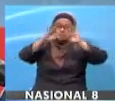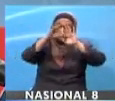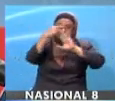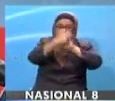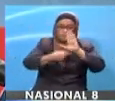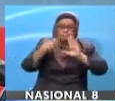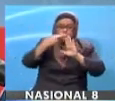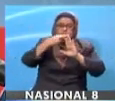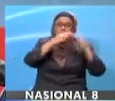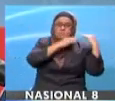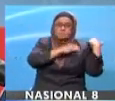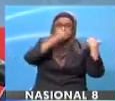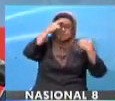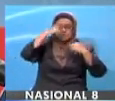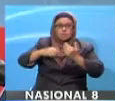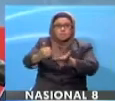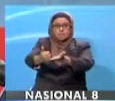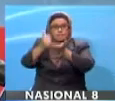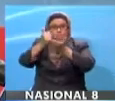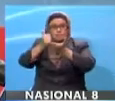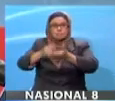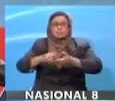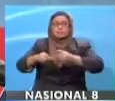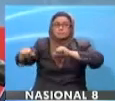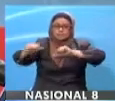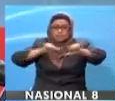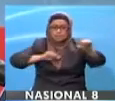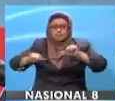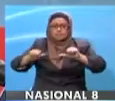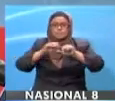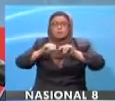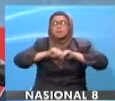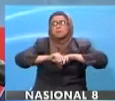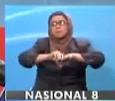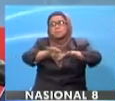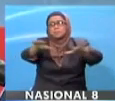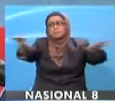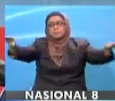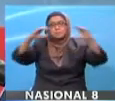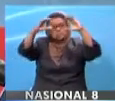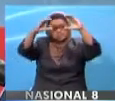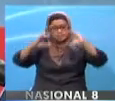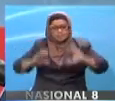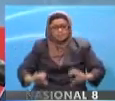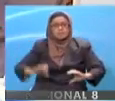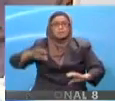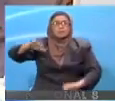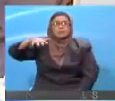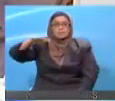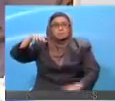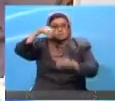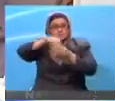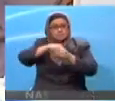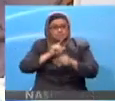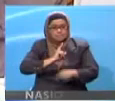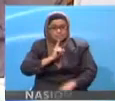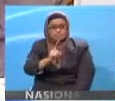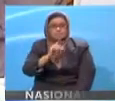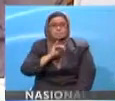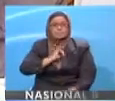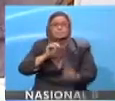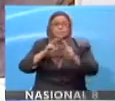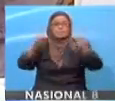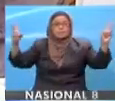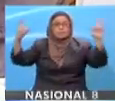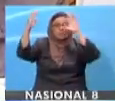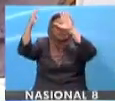menggerakkan dan menyebarluaskan pendekatan wasatiyah. Saya amat mengharapkan agar